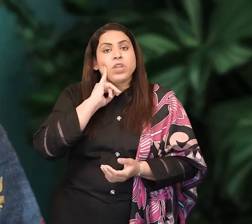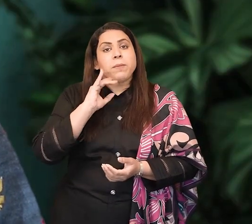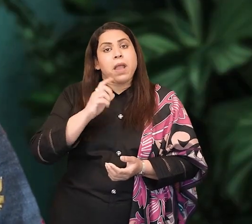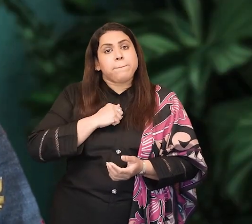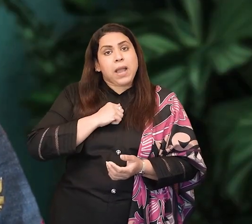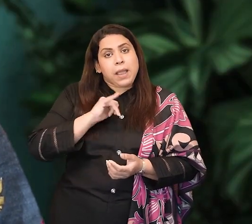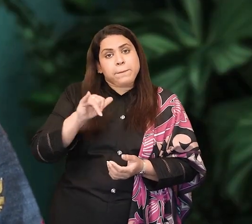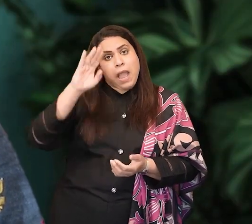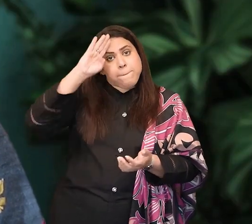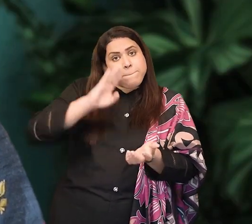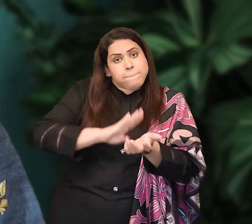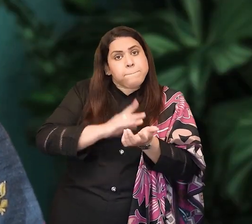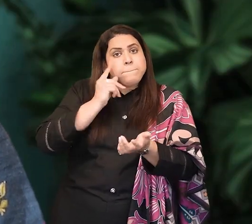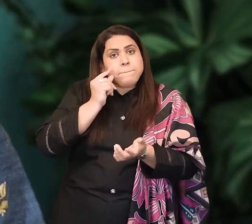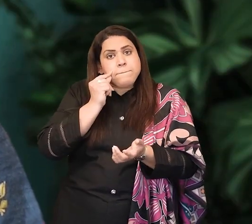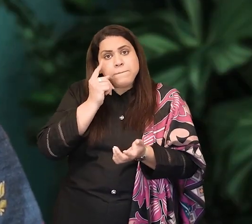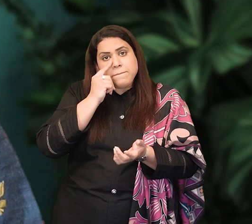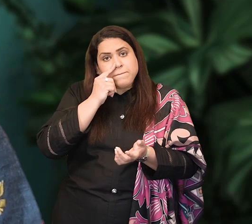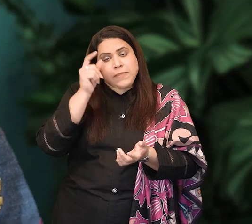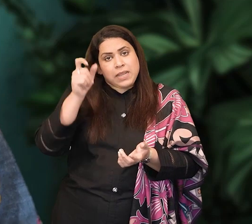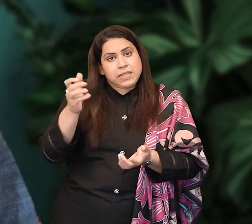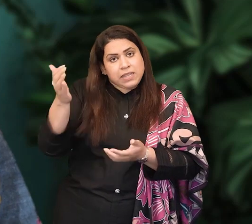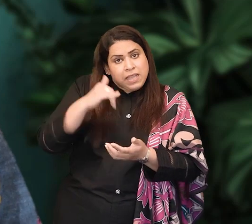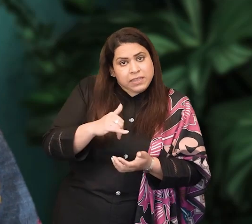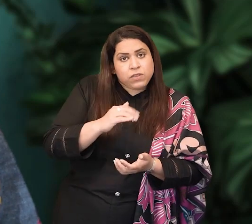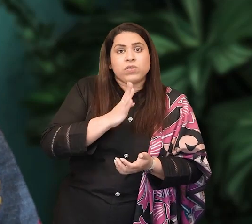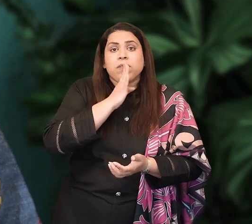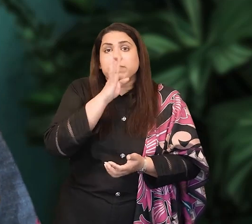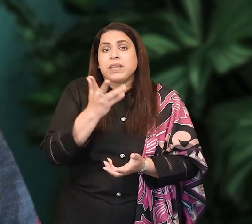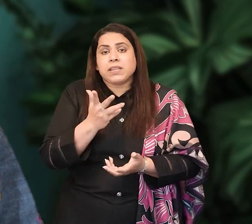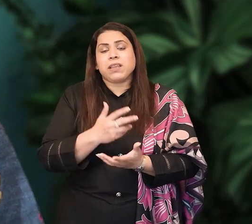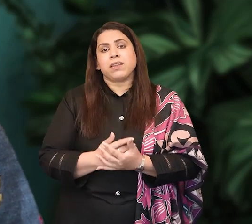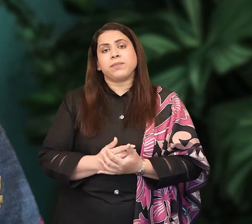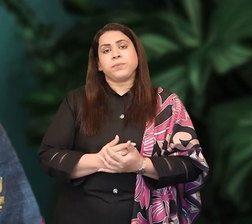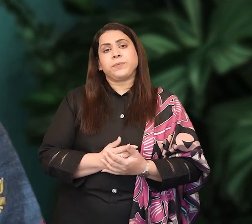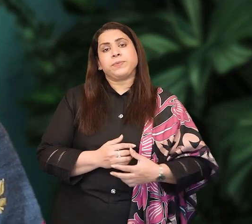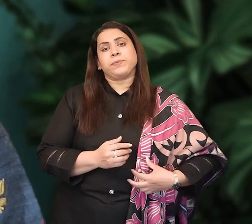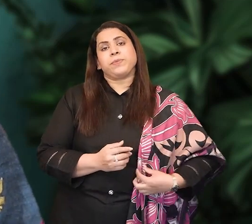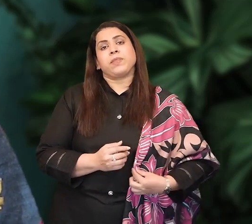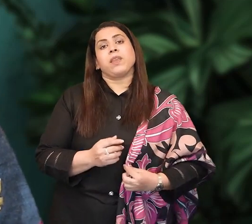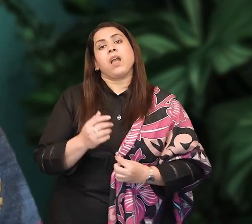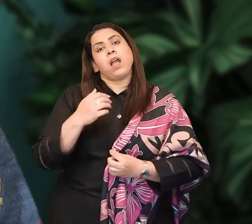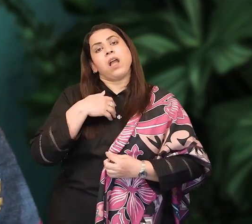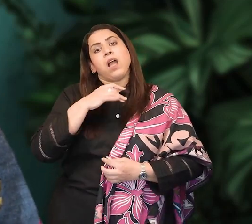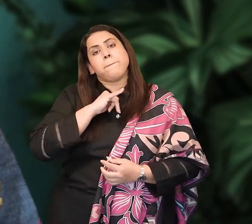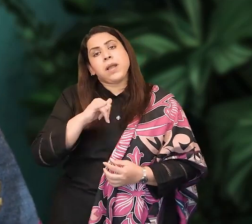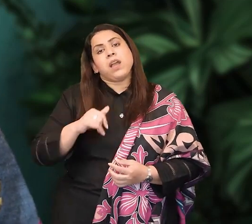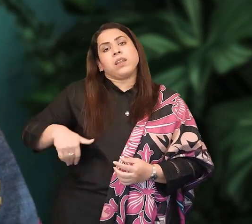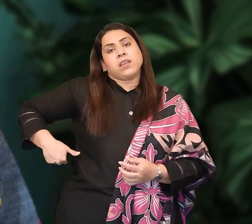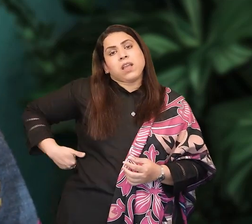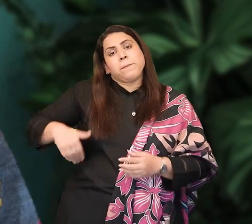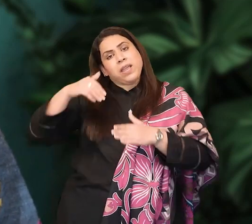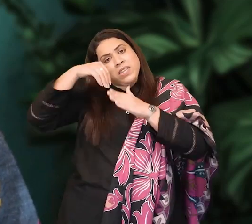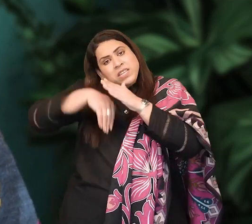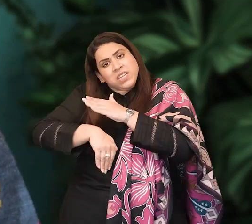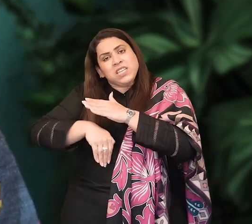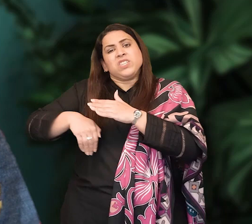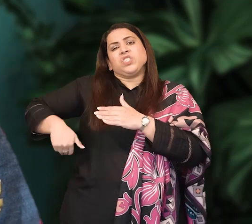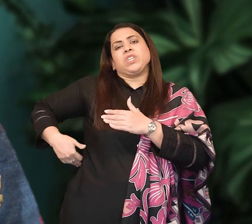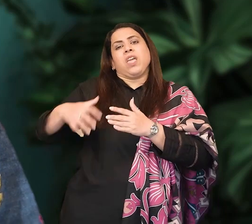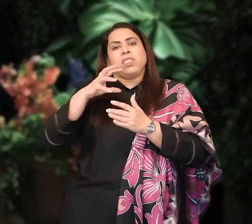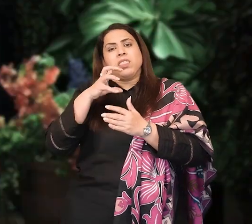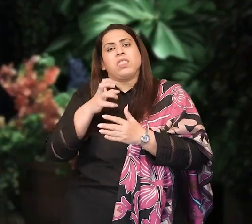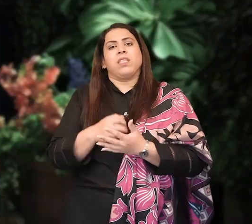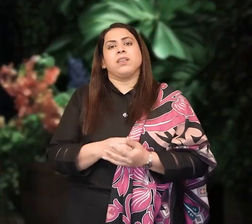इस तरह के पेशेंट्स आते हैं तो उनके यूजुअली जो सिम्टम्स और प्रेजेंटिंग कंप्लेंट्स होती हैं उनमें ये होता है कि जी हमारी कमर में निचले हिस्से पर दर्द हो